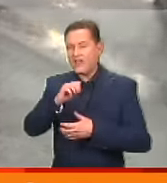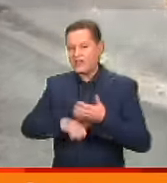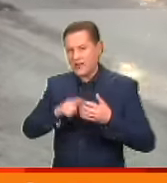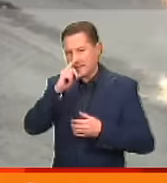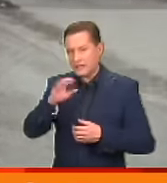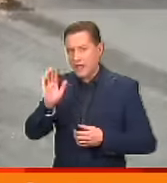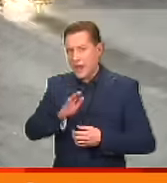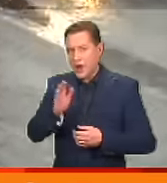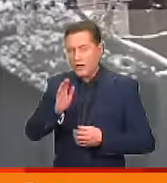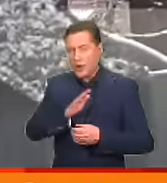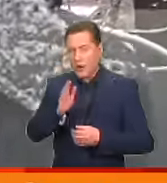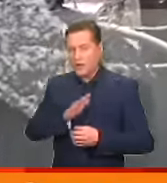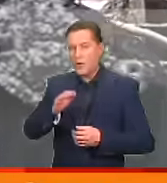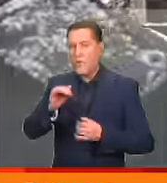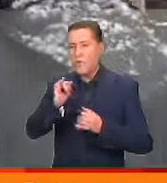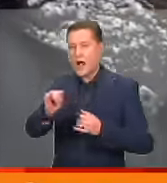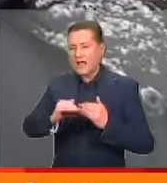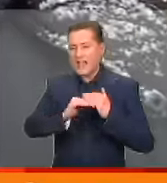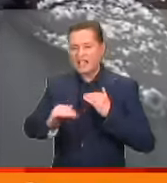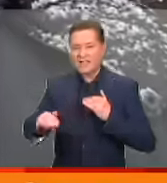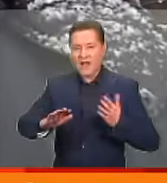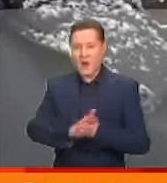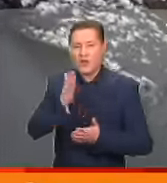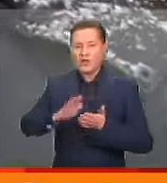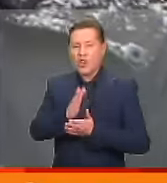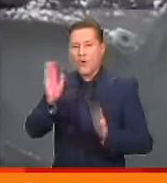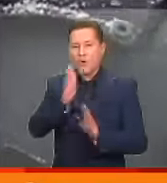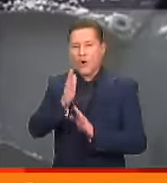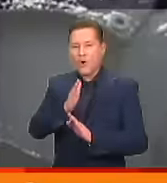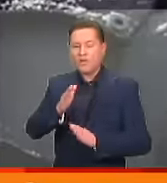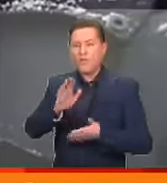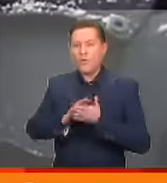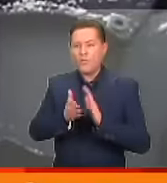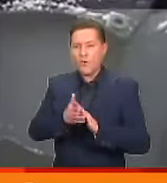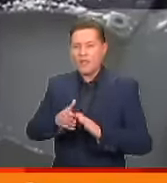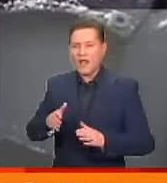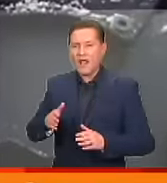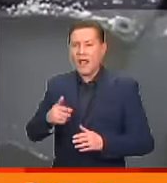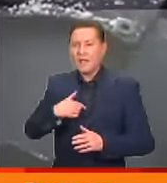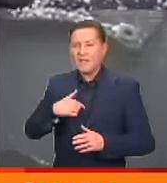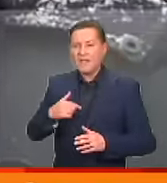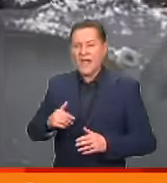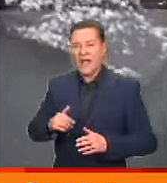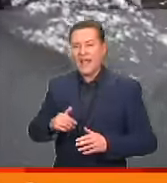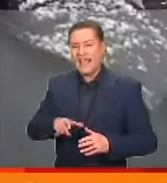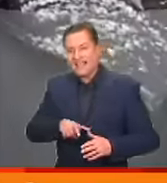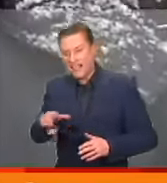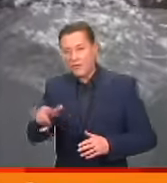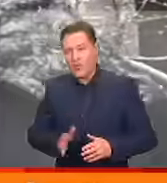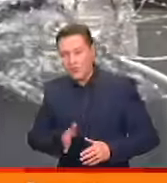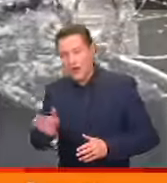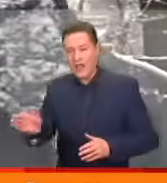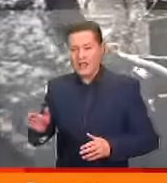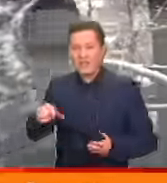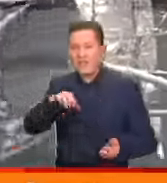поганий асфальт та ожеледицю. Погодні умови і колійність страшна. От мене кинуло в колійність і пішла машина